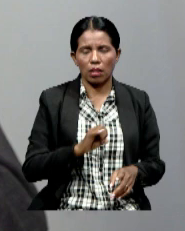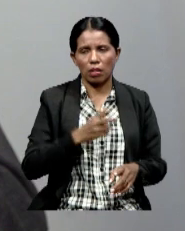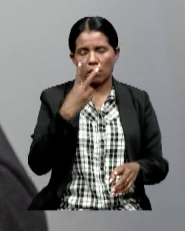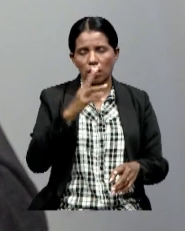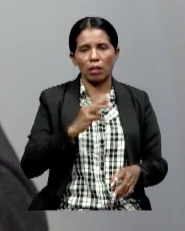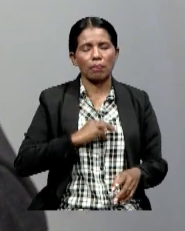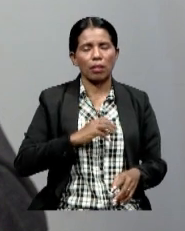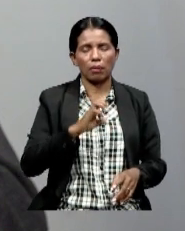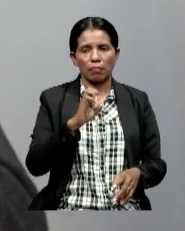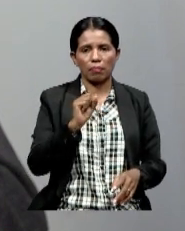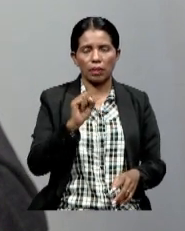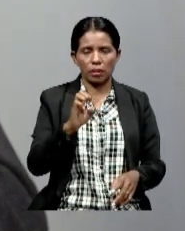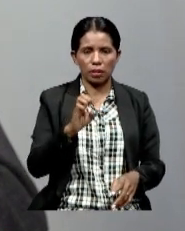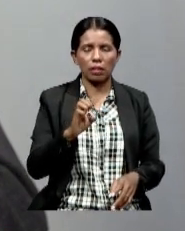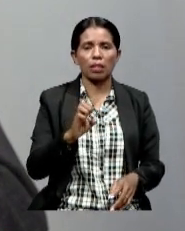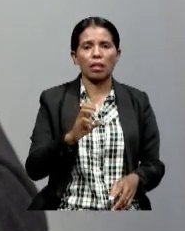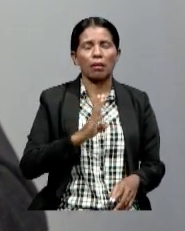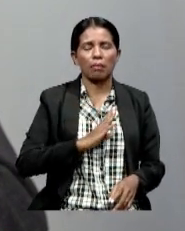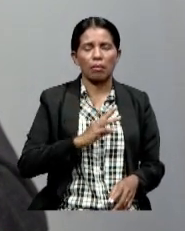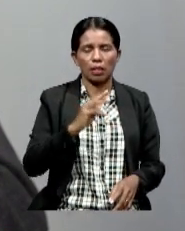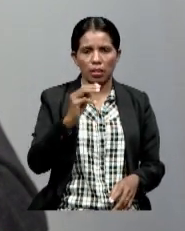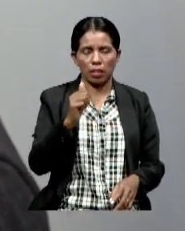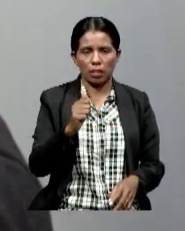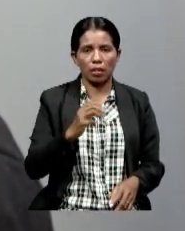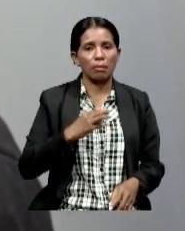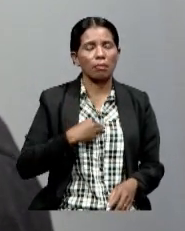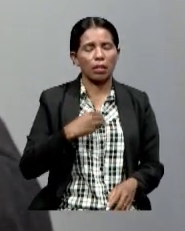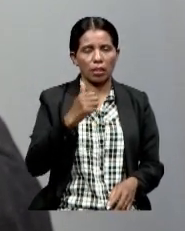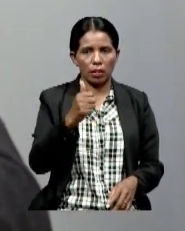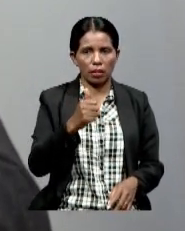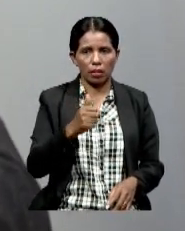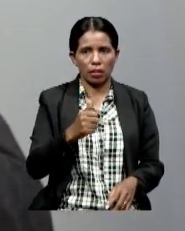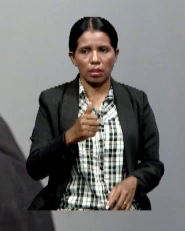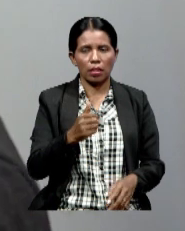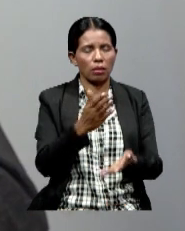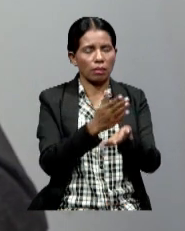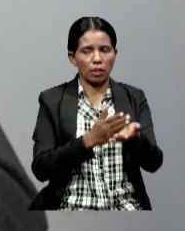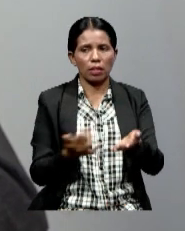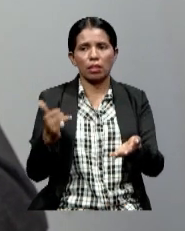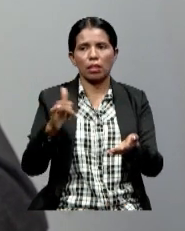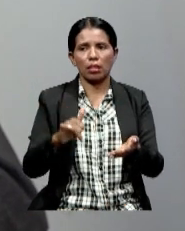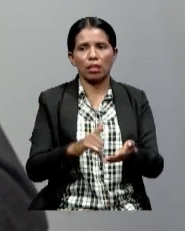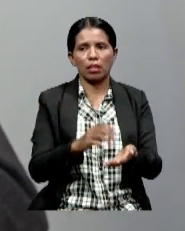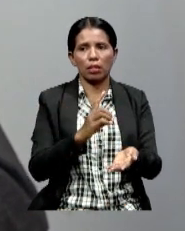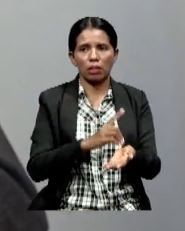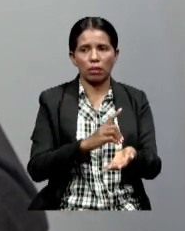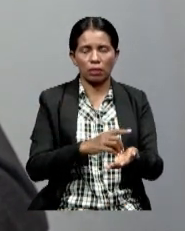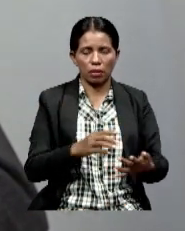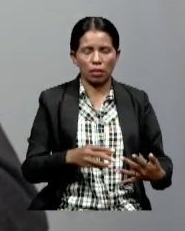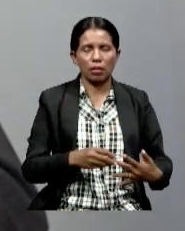bisi Maliana ini mbak kalau operasi di telah ya maybe saya tahu medical specialist